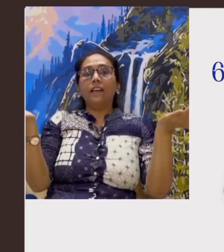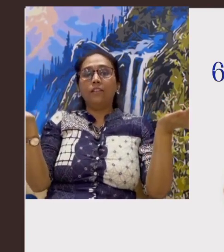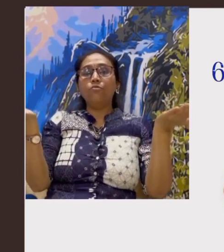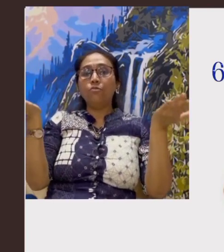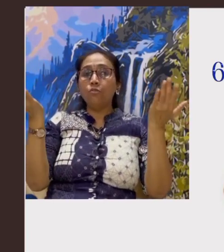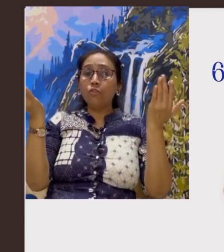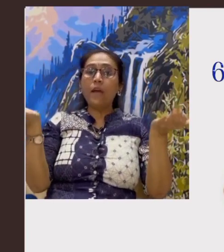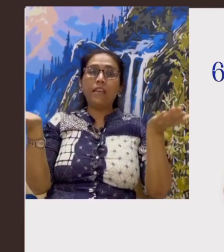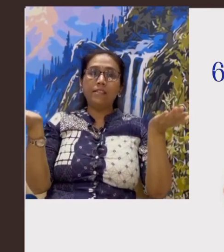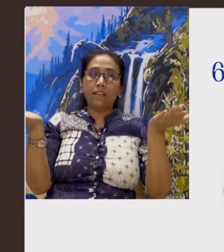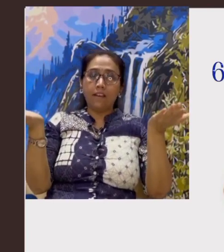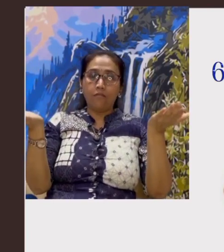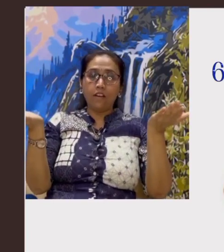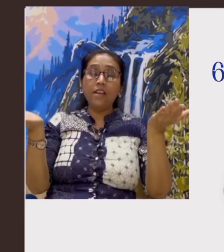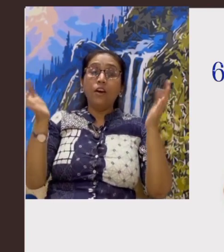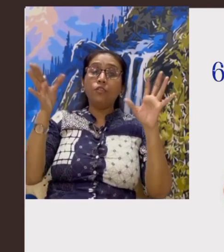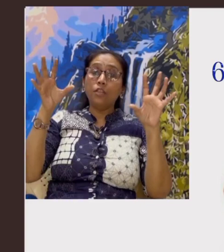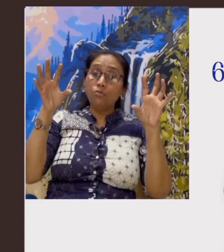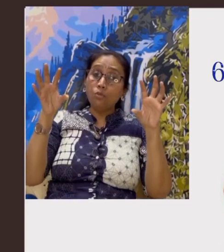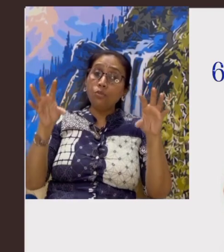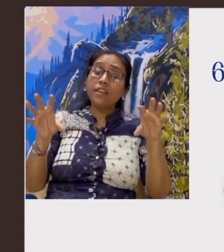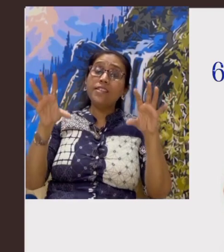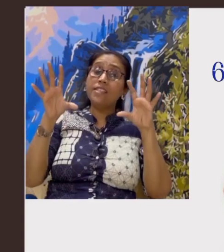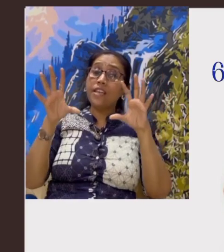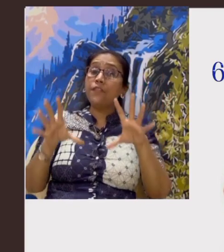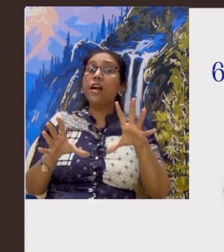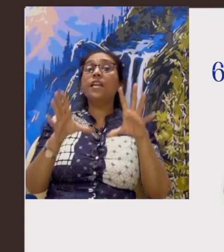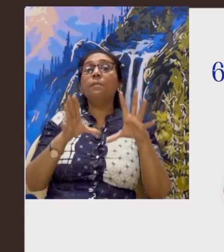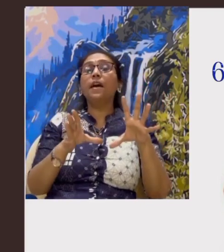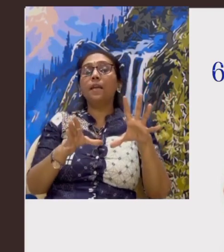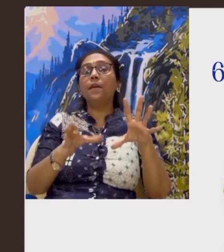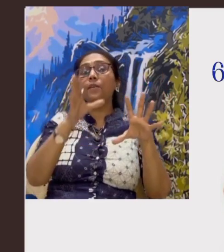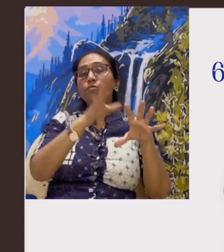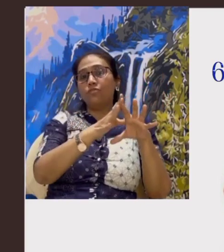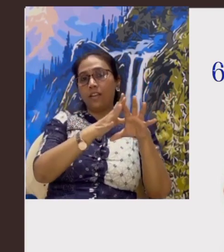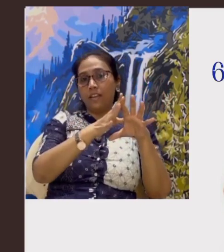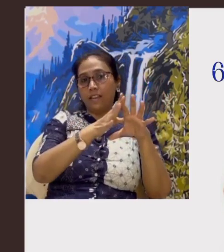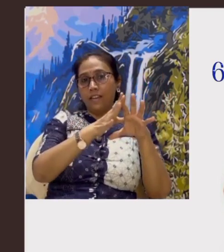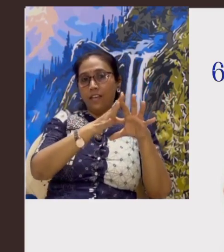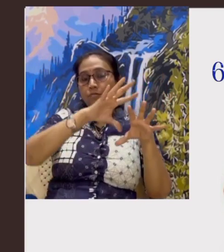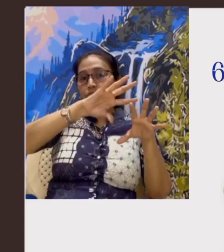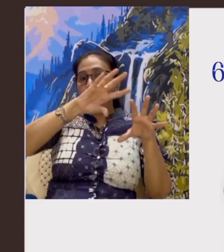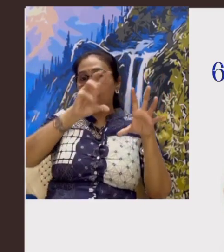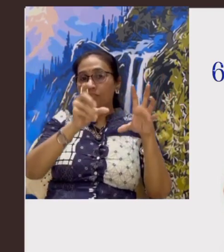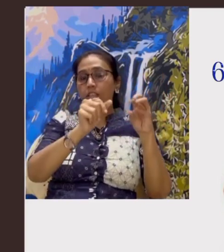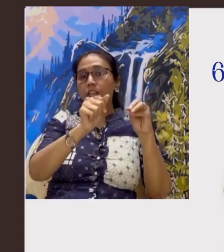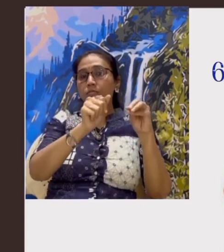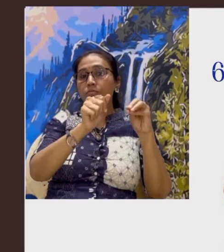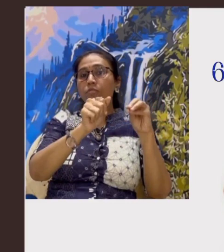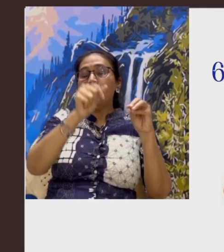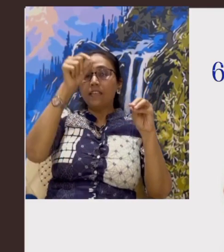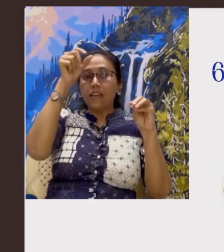लाना है, तो दोनों को बैलेंस करना होगा और ये दोनों के सेफगार्ड के बारे में भी सोचा गया है। तो इस डॉक्ट्रिन के